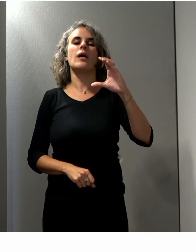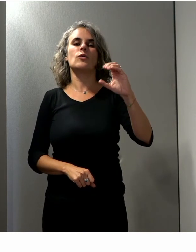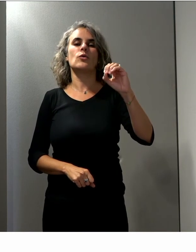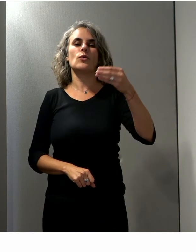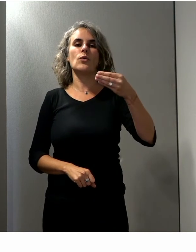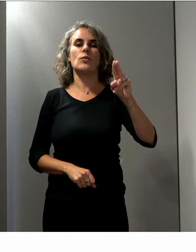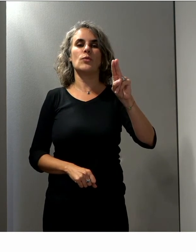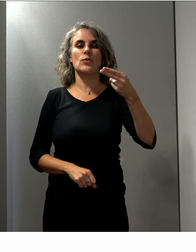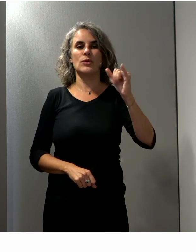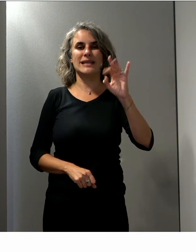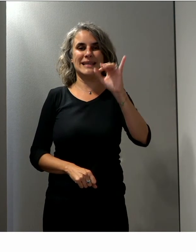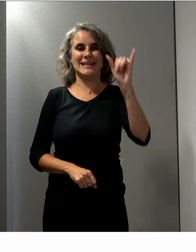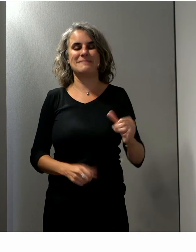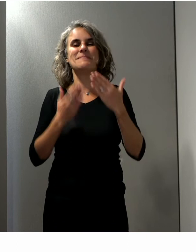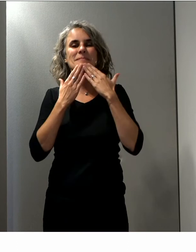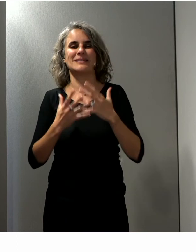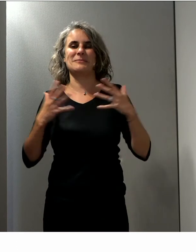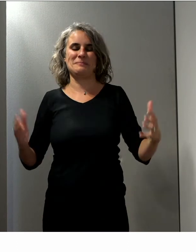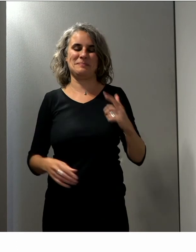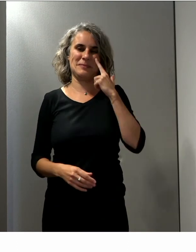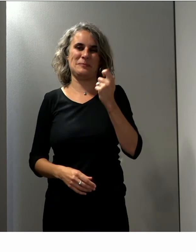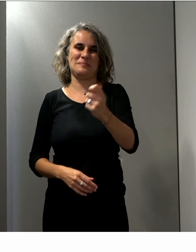www.omni.community. Et merci beaucoup. À très vite.